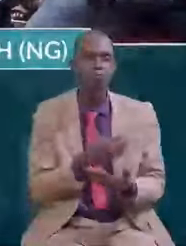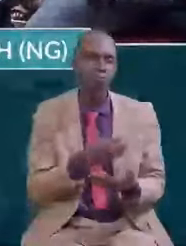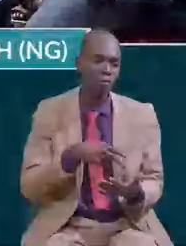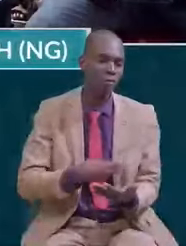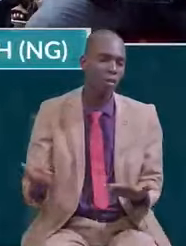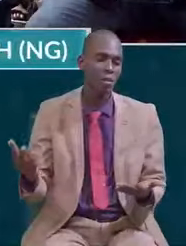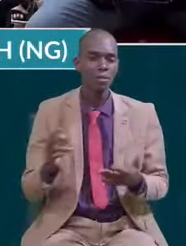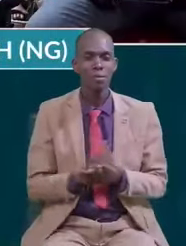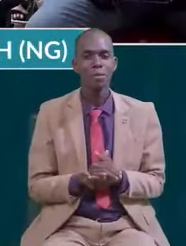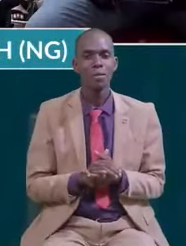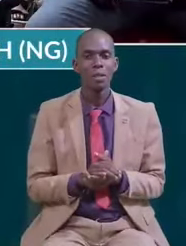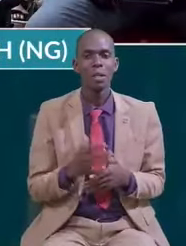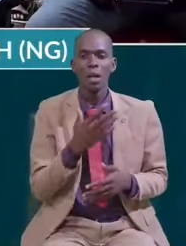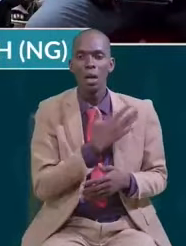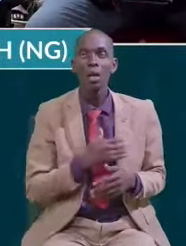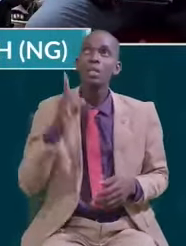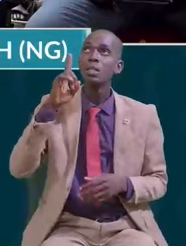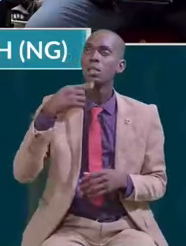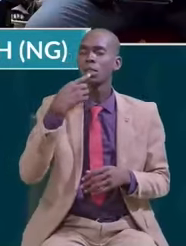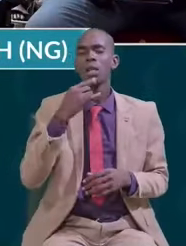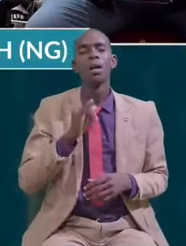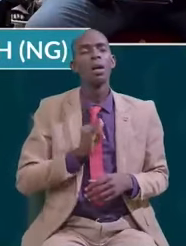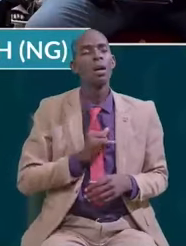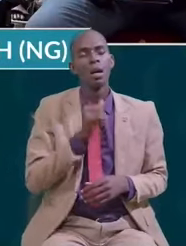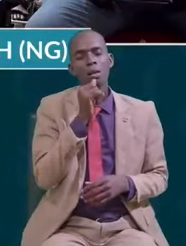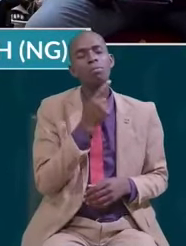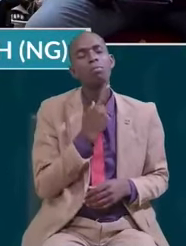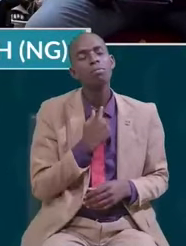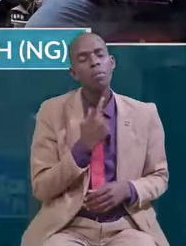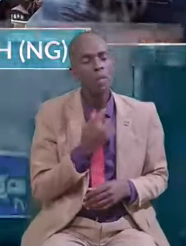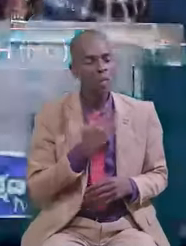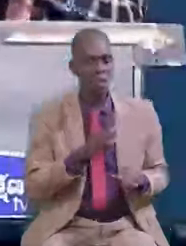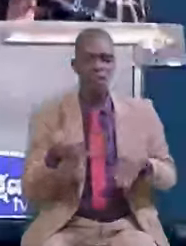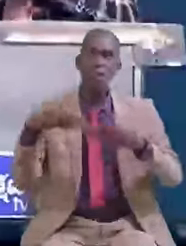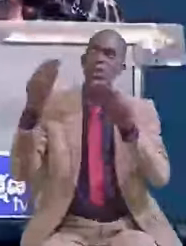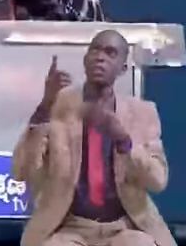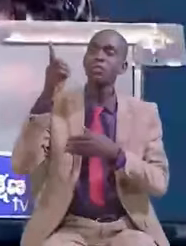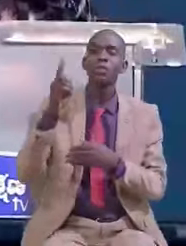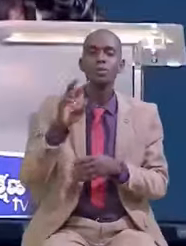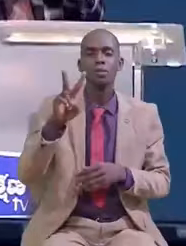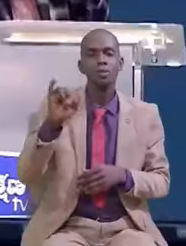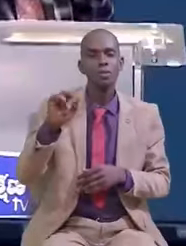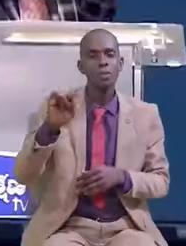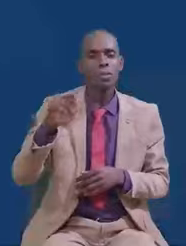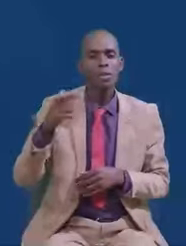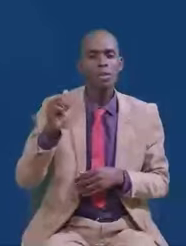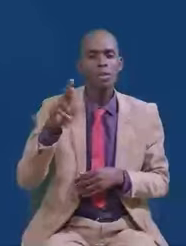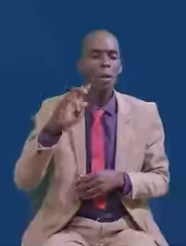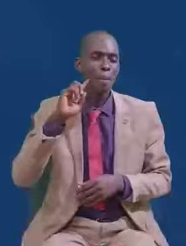Et il dit que j'ai soif. On lui a donné du vinaigre à boire. Et finalement,